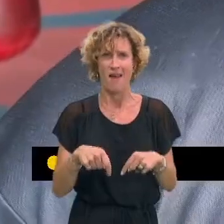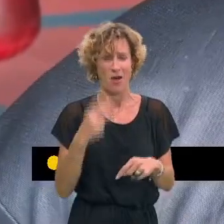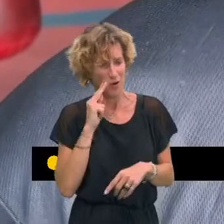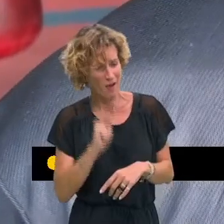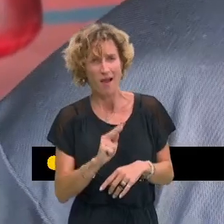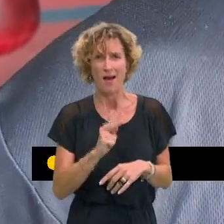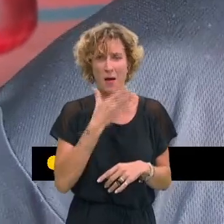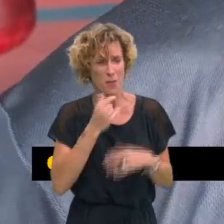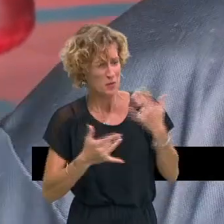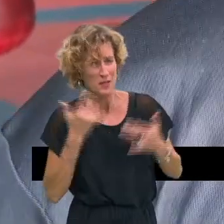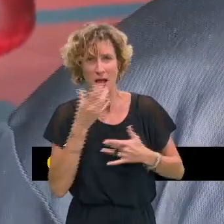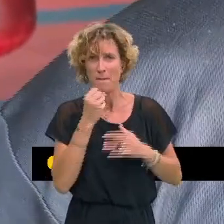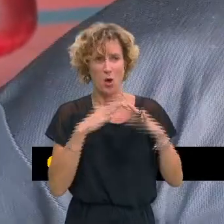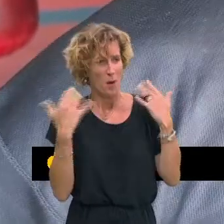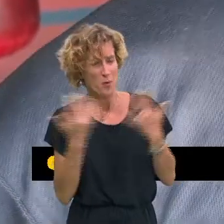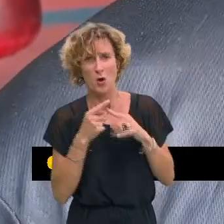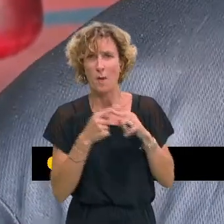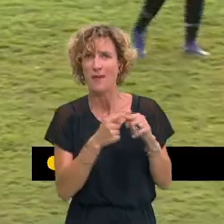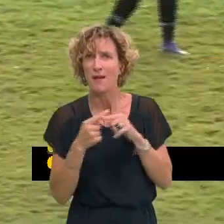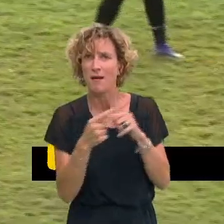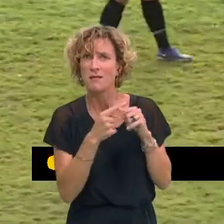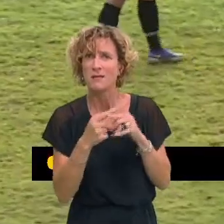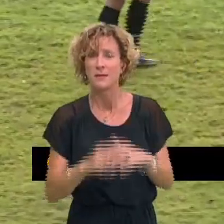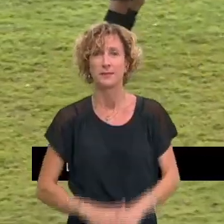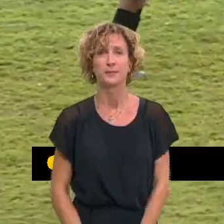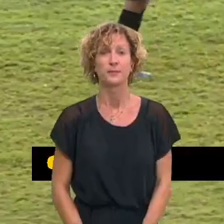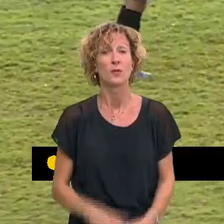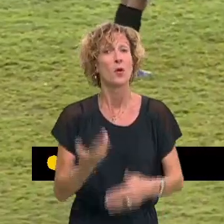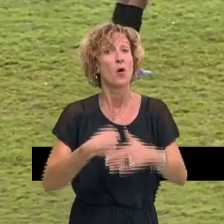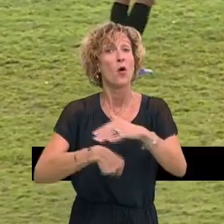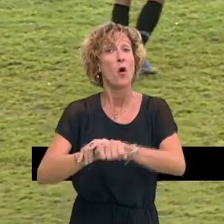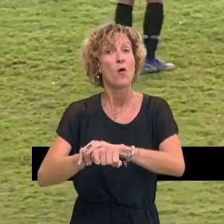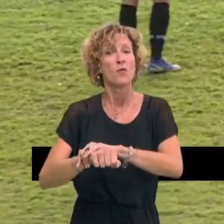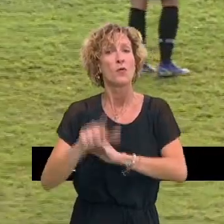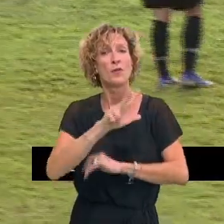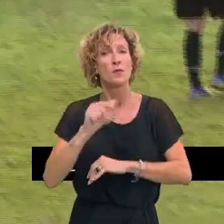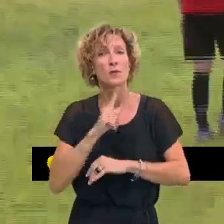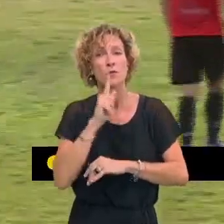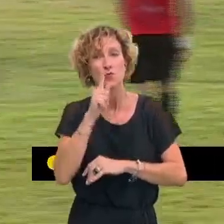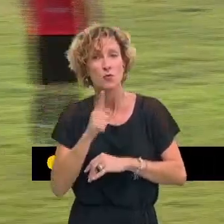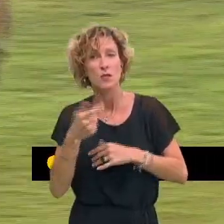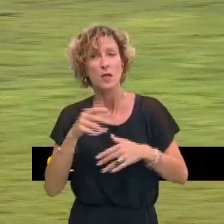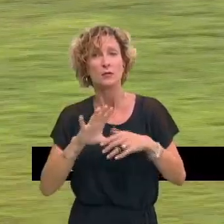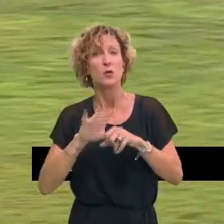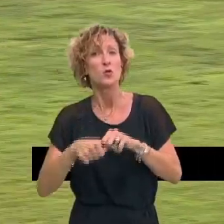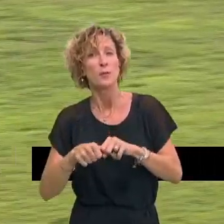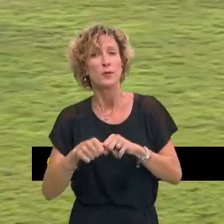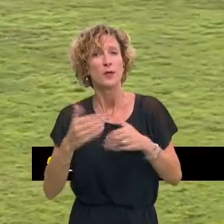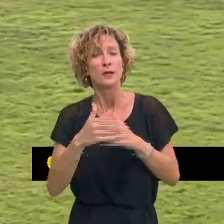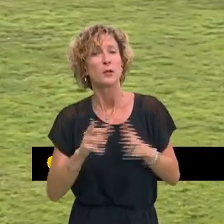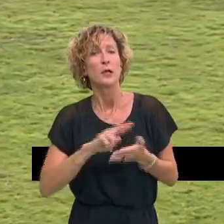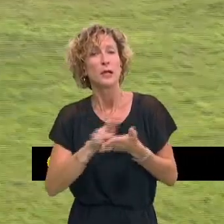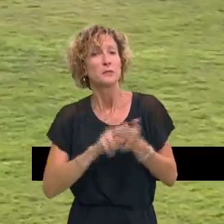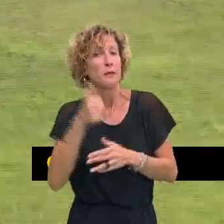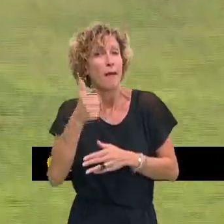bonne ambiance et puis nous partageons un moment sportif. En football, la 23e journée du championnat en Régional 1 se dispute dimanche